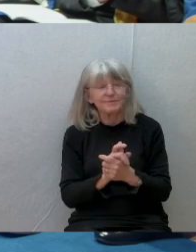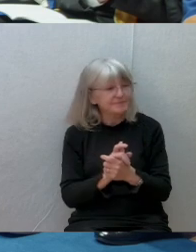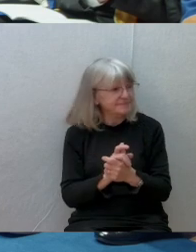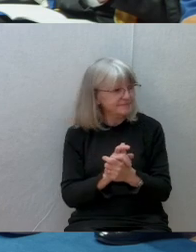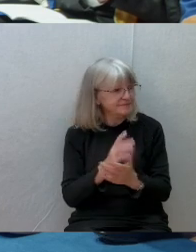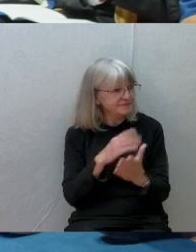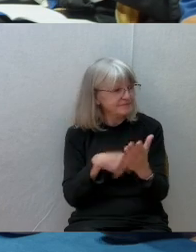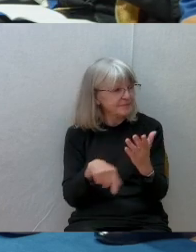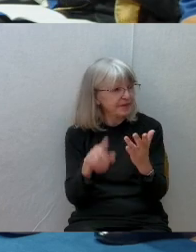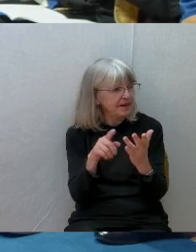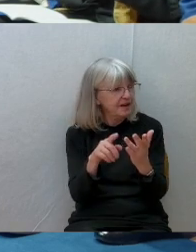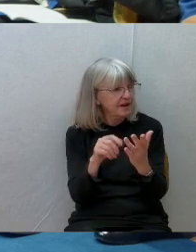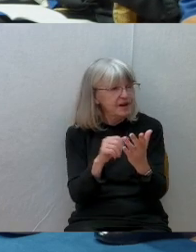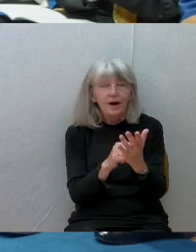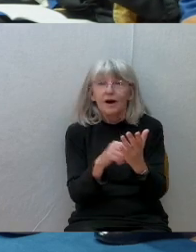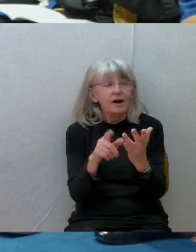Omolola Agunbiade.